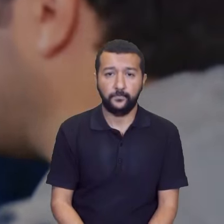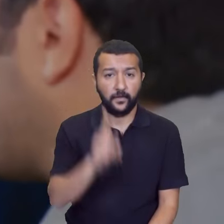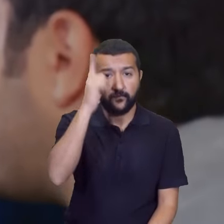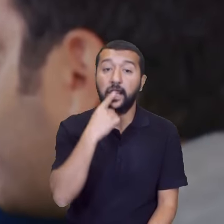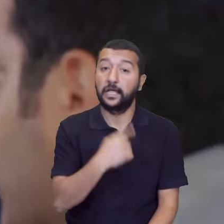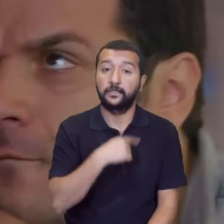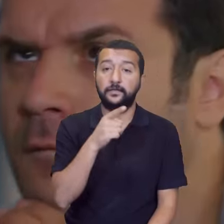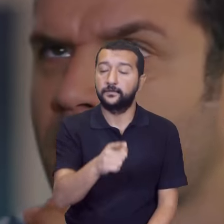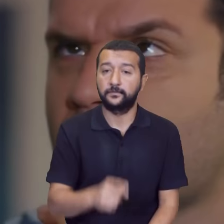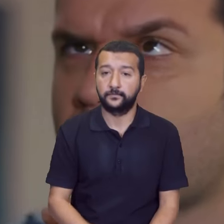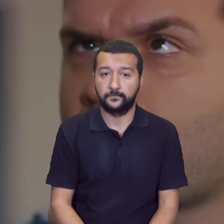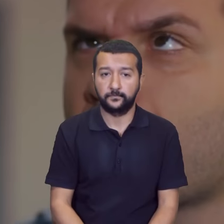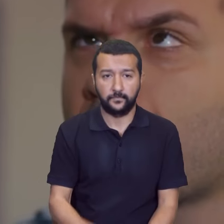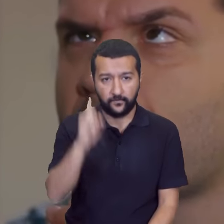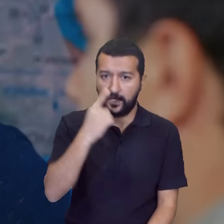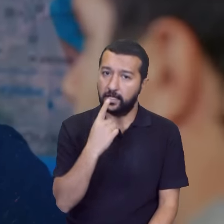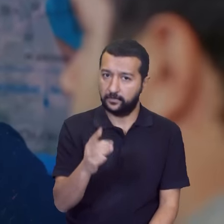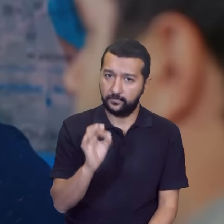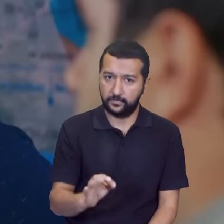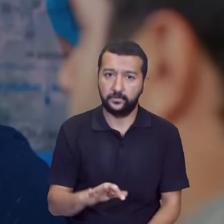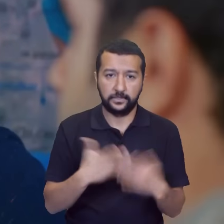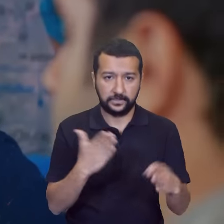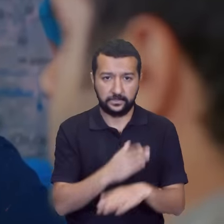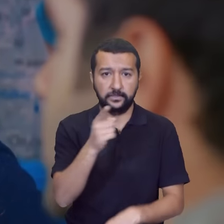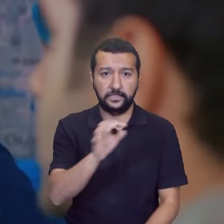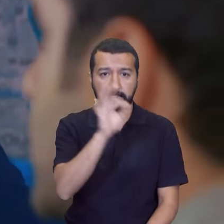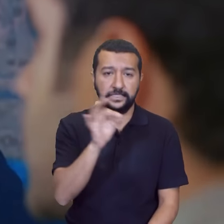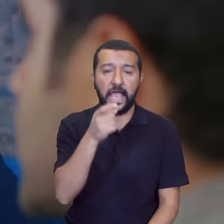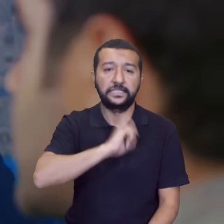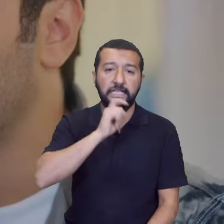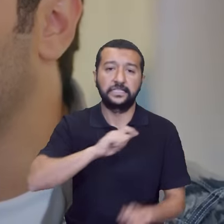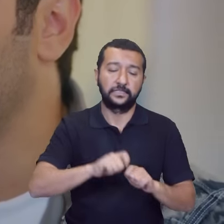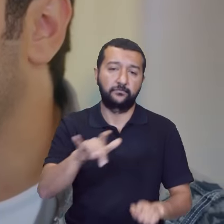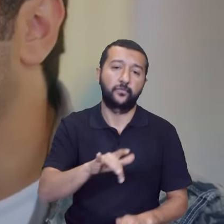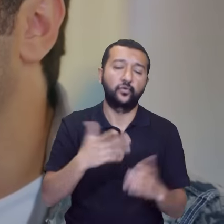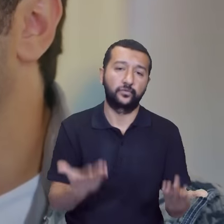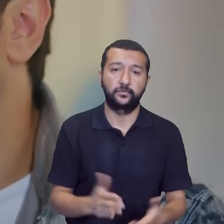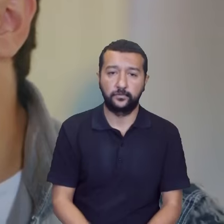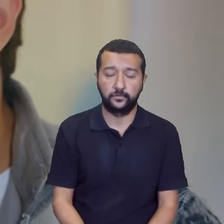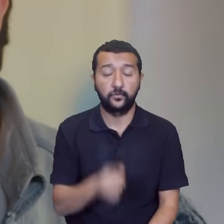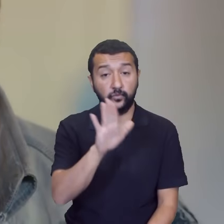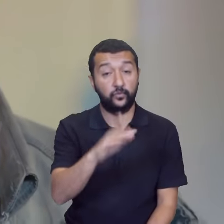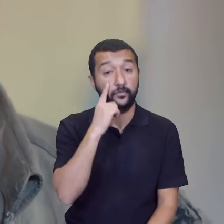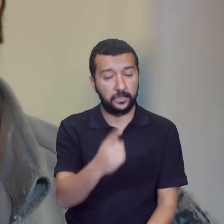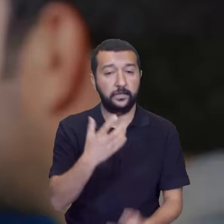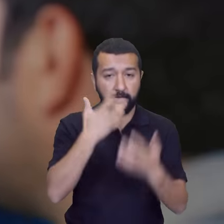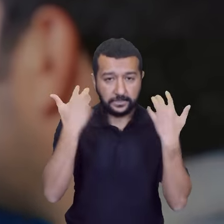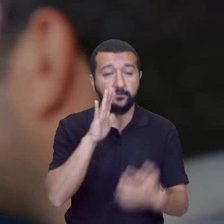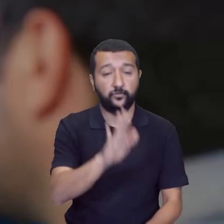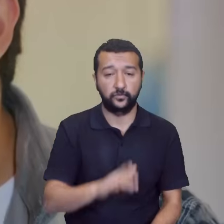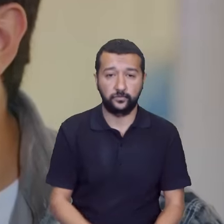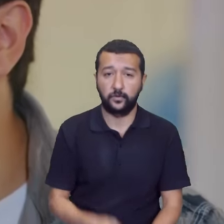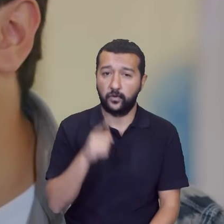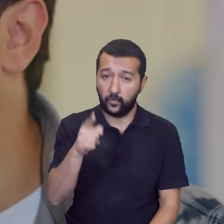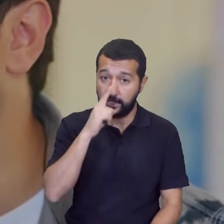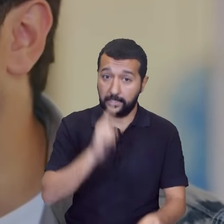Vallahi de. Beni tuttu, Ahmet çekti. Vallahi. Zaten sinek avlıyoruz hiç. Dur bakalım aslanım.